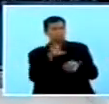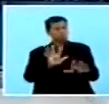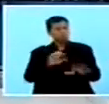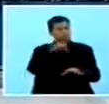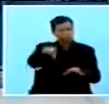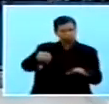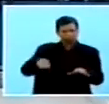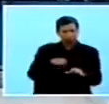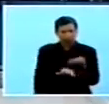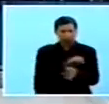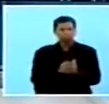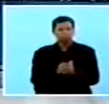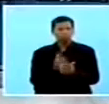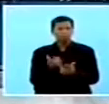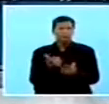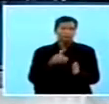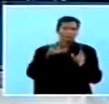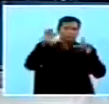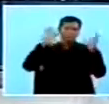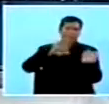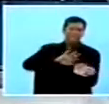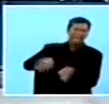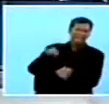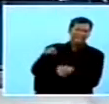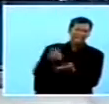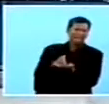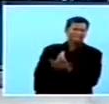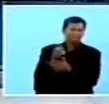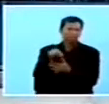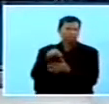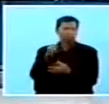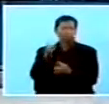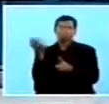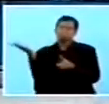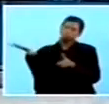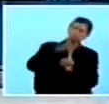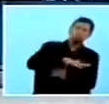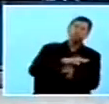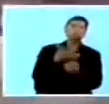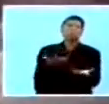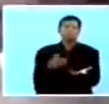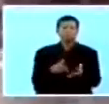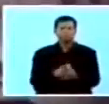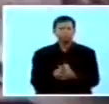untuk menghindari tindakan ilegal atau kejadian yang dapat mencelakai pengguna jalan.